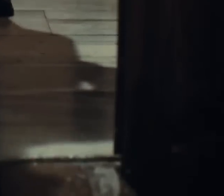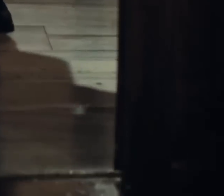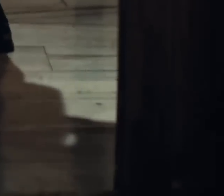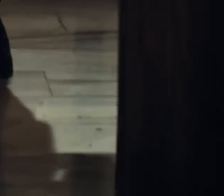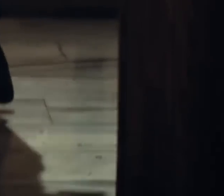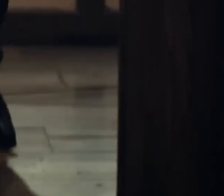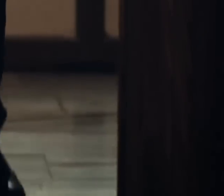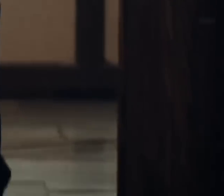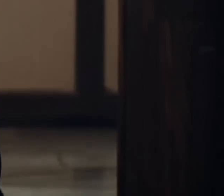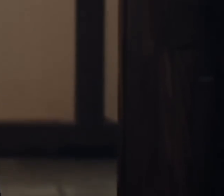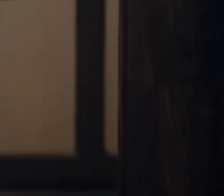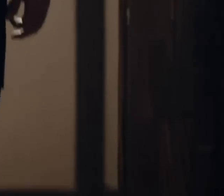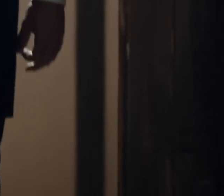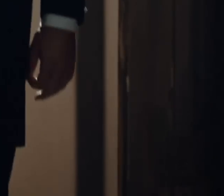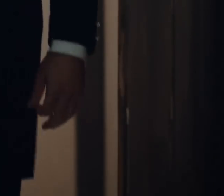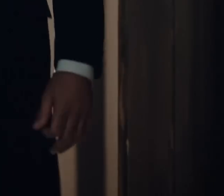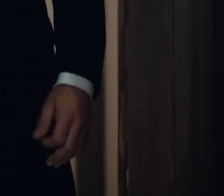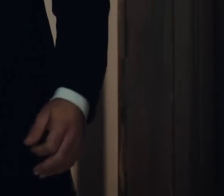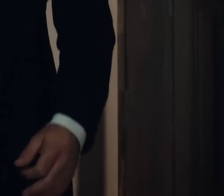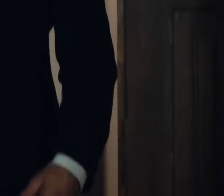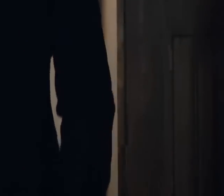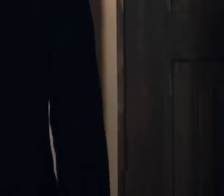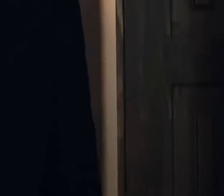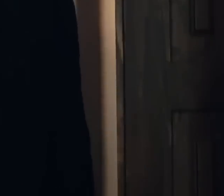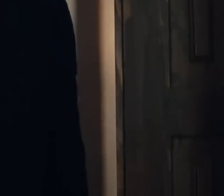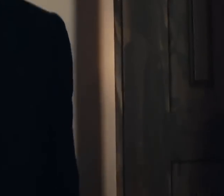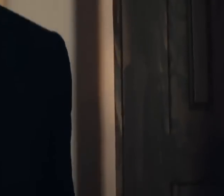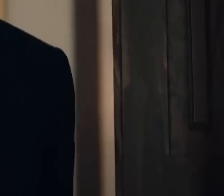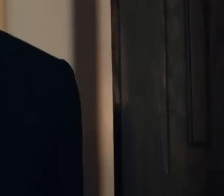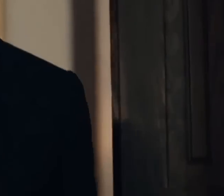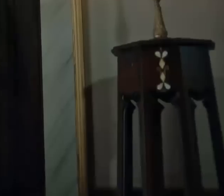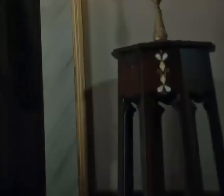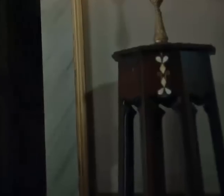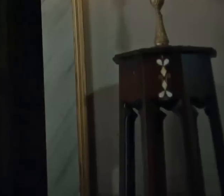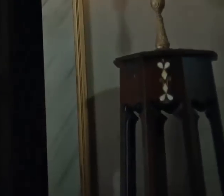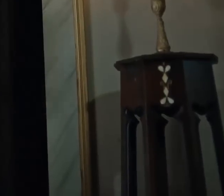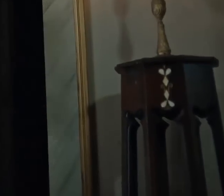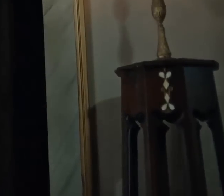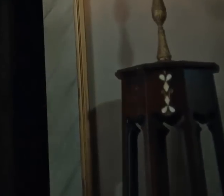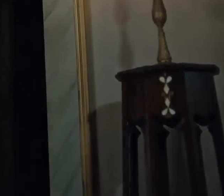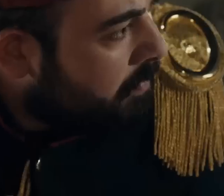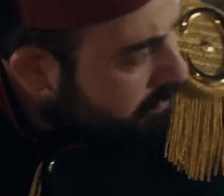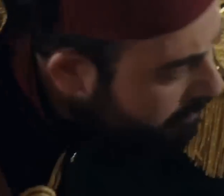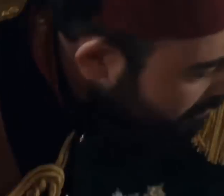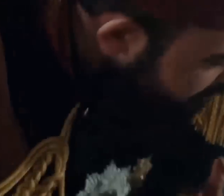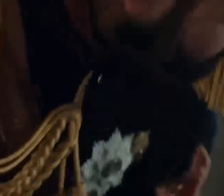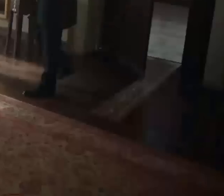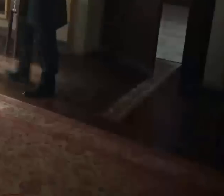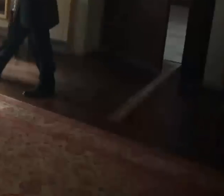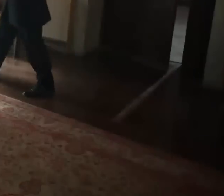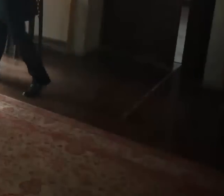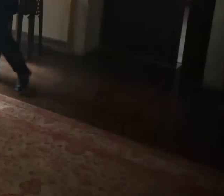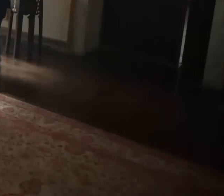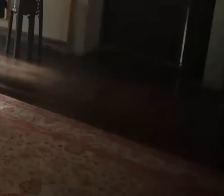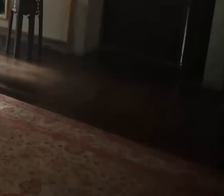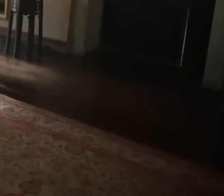Adamlardan biri yavaş adımlarla içeri giriyor. Diğeri kapıda duran askermiş. İçeri yürüyen genç adam sakallı ve esmer biri. Boyu uzun, kemikli bir yüzü var.